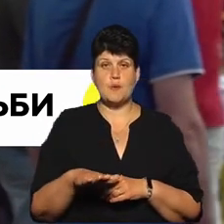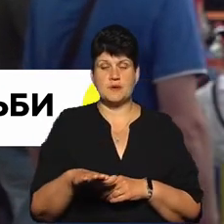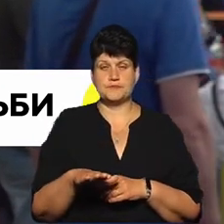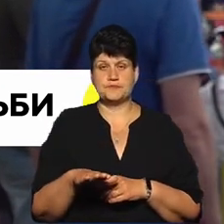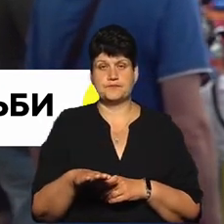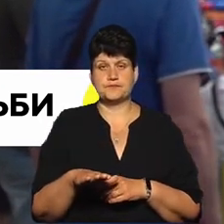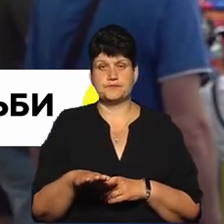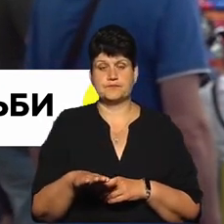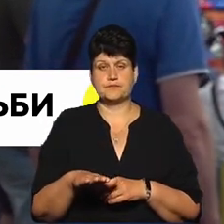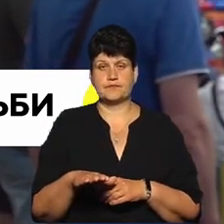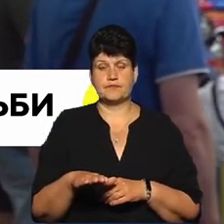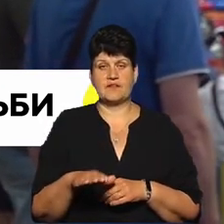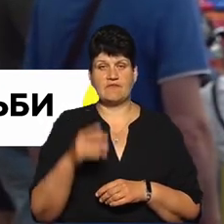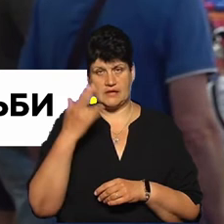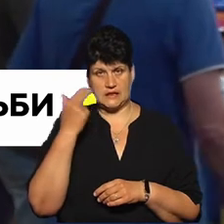в Італії, і